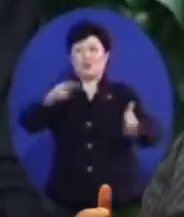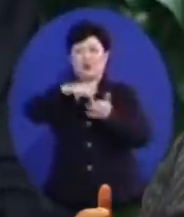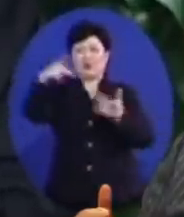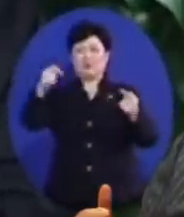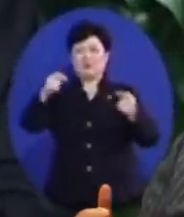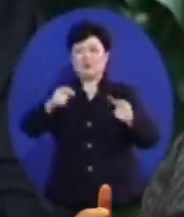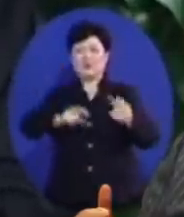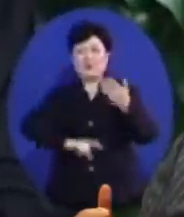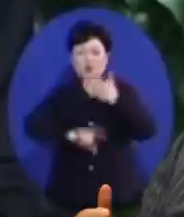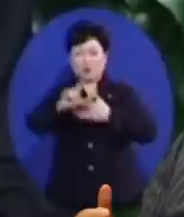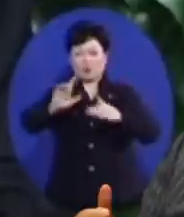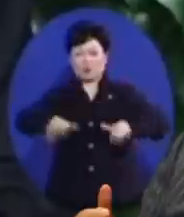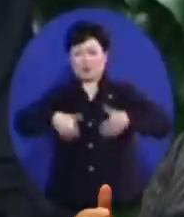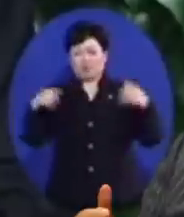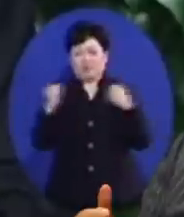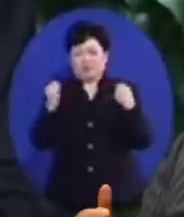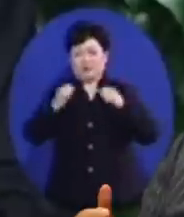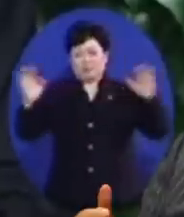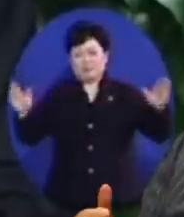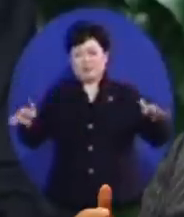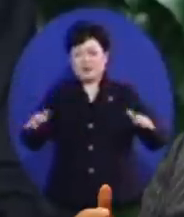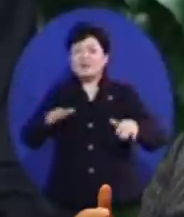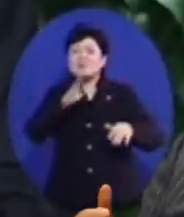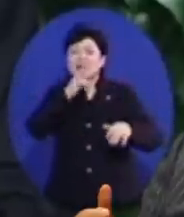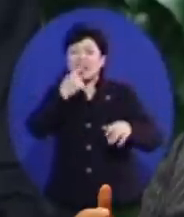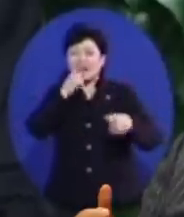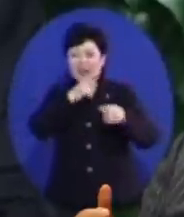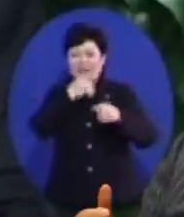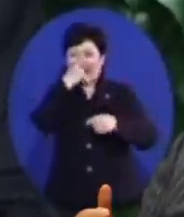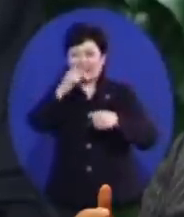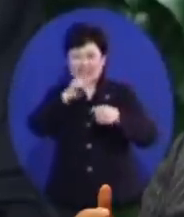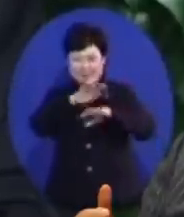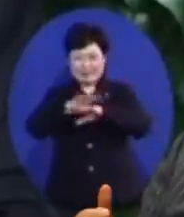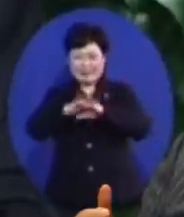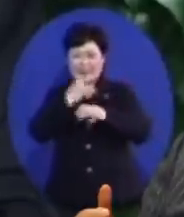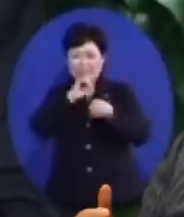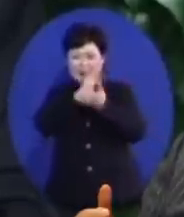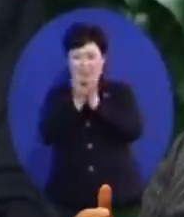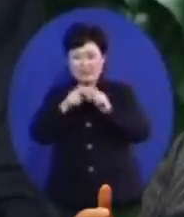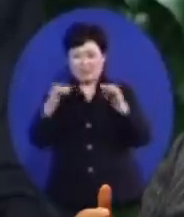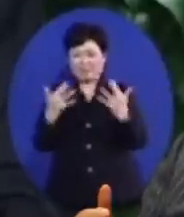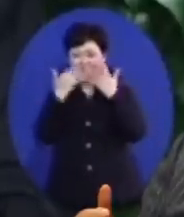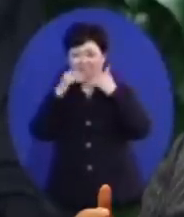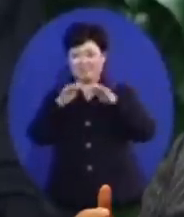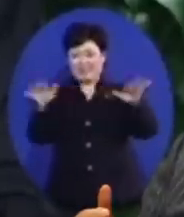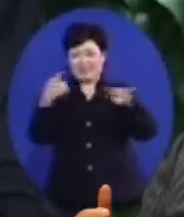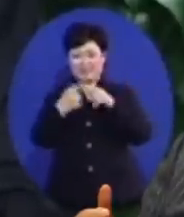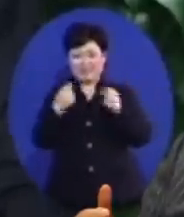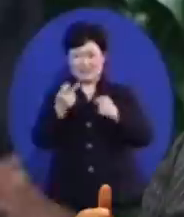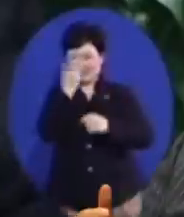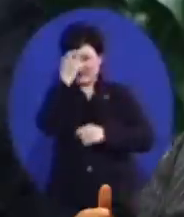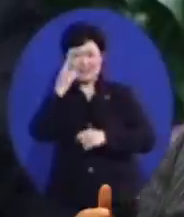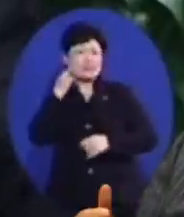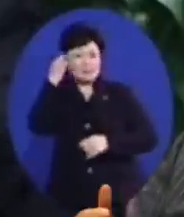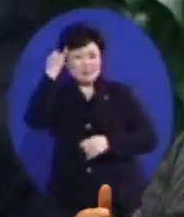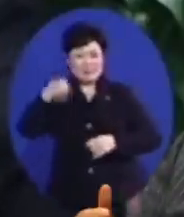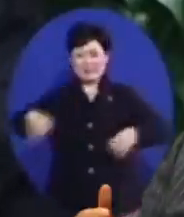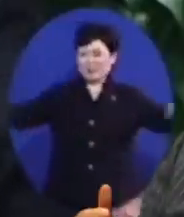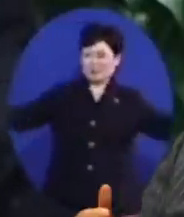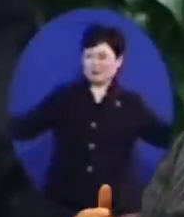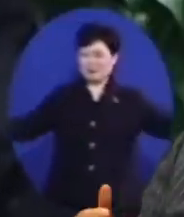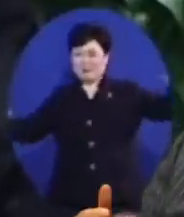동남풍아 부르라, 서부풍아 부르라, 가시밭에 백합화 예수양이 날린다. 우리 최하실 목사님 늘 이렇게